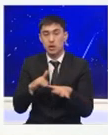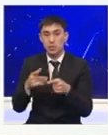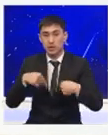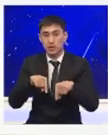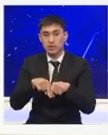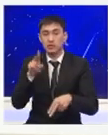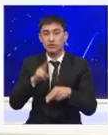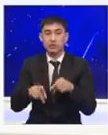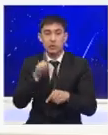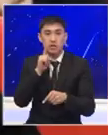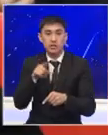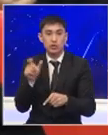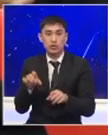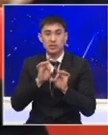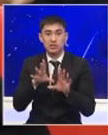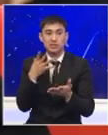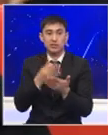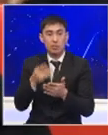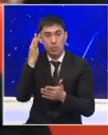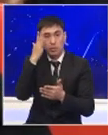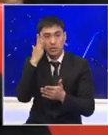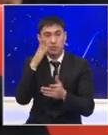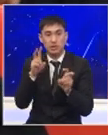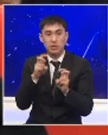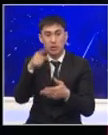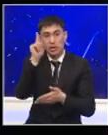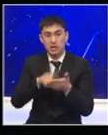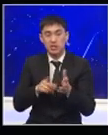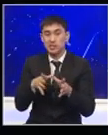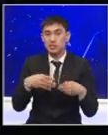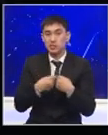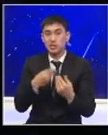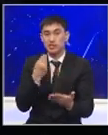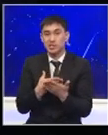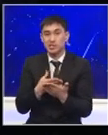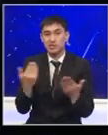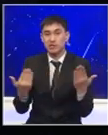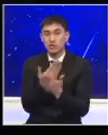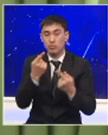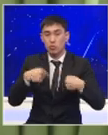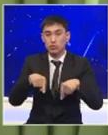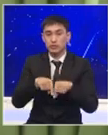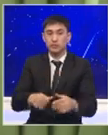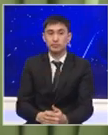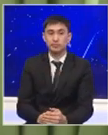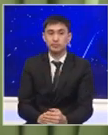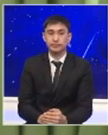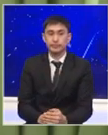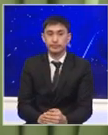в завершении молодые люди поделились своими мыслями на тему религии и семейных ценностей в современном обществе